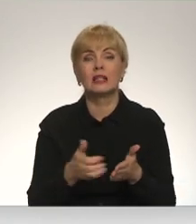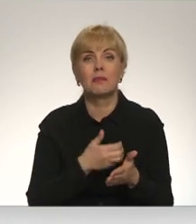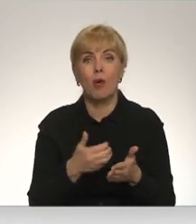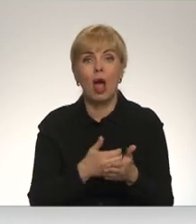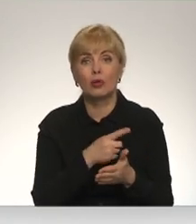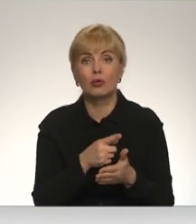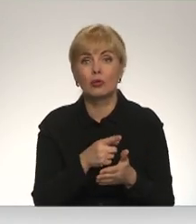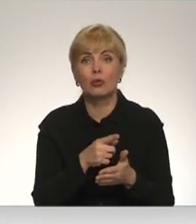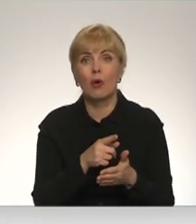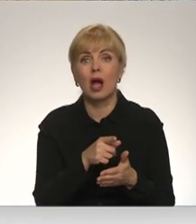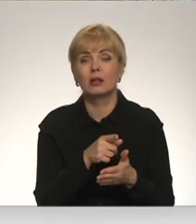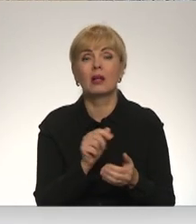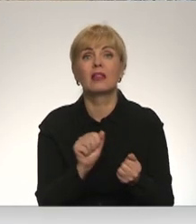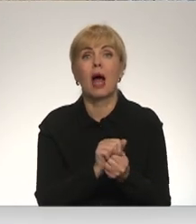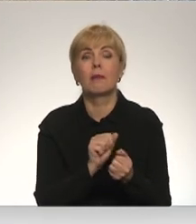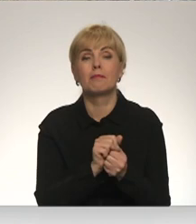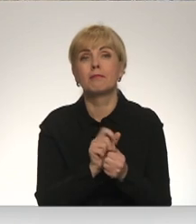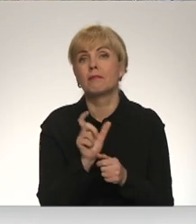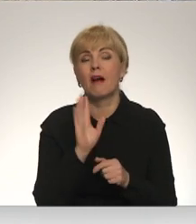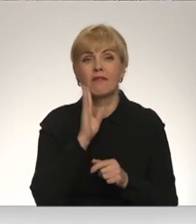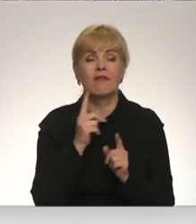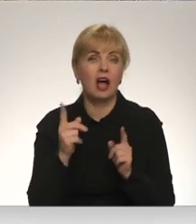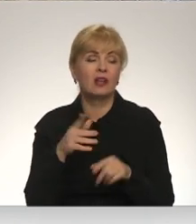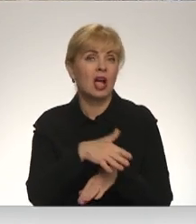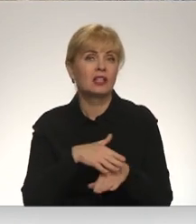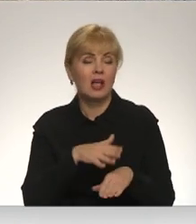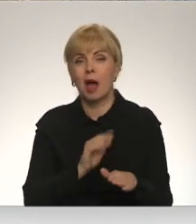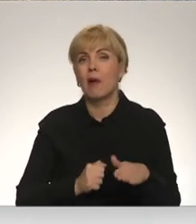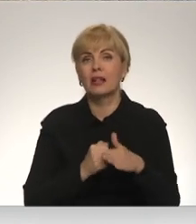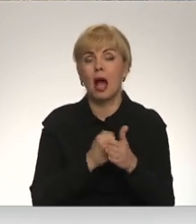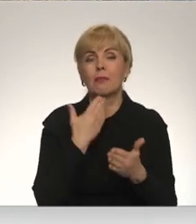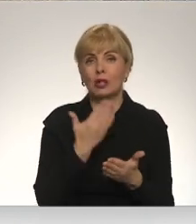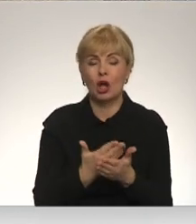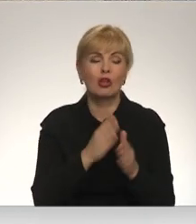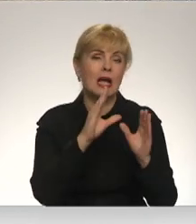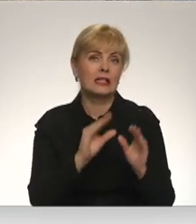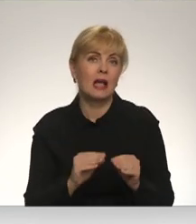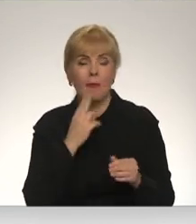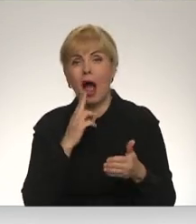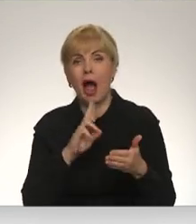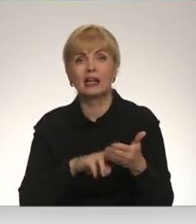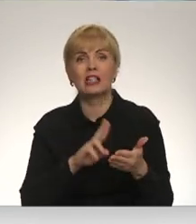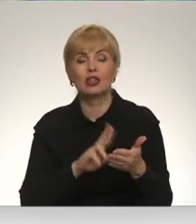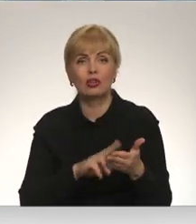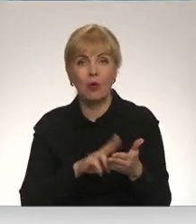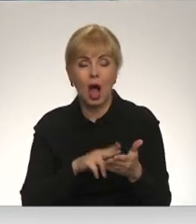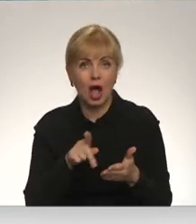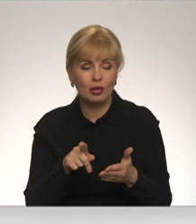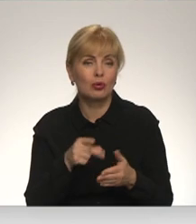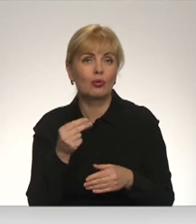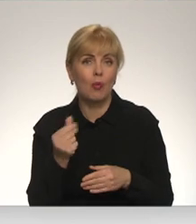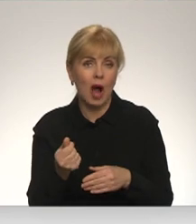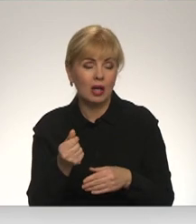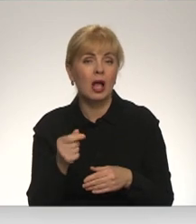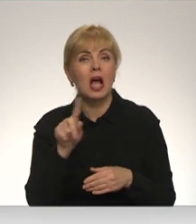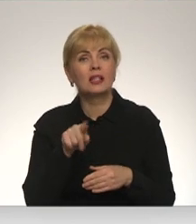biodegvielu vasarā periodā. Šodien Saima neatbalstīja priekšlikumu samazināt akcīzes nodokli. Sergejs Semjonovs norāda, ka